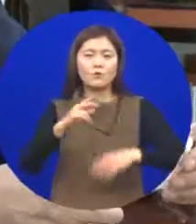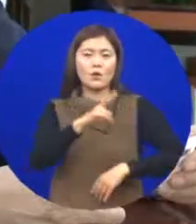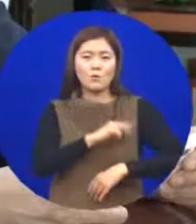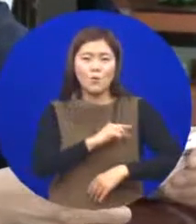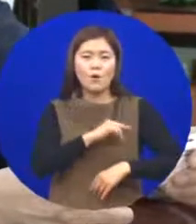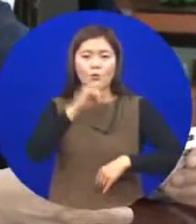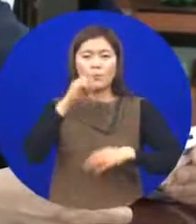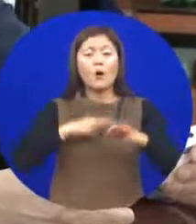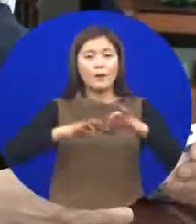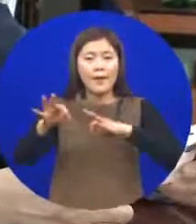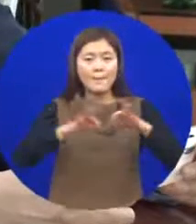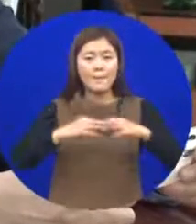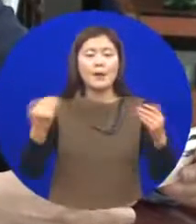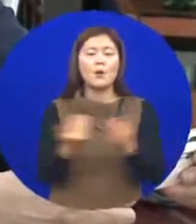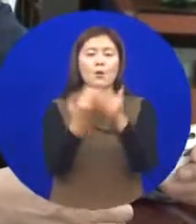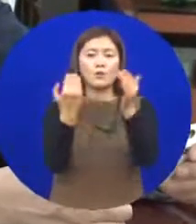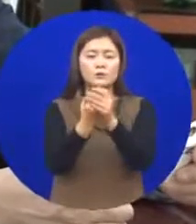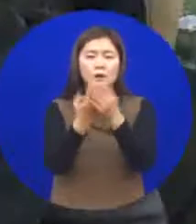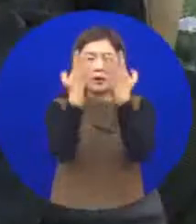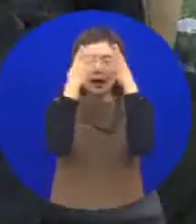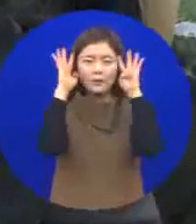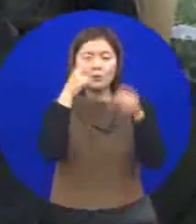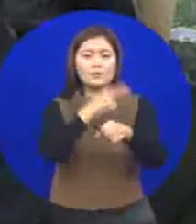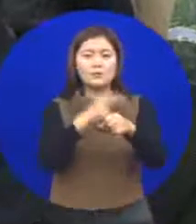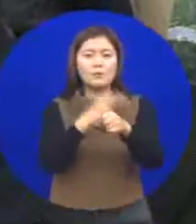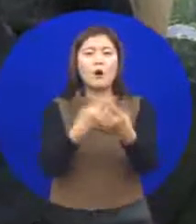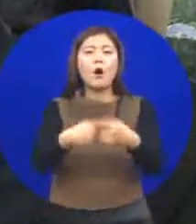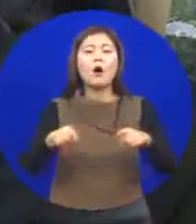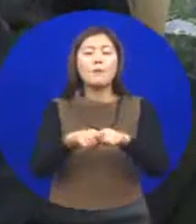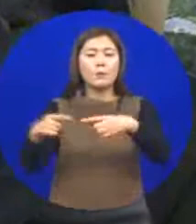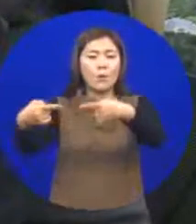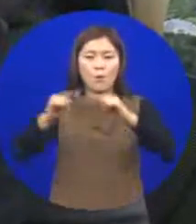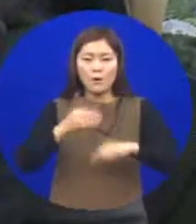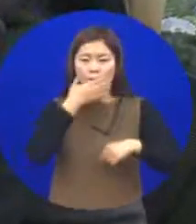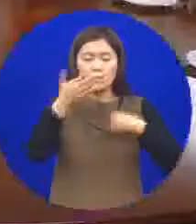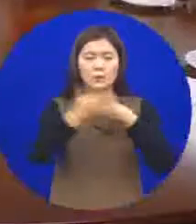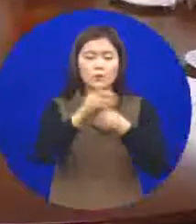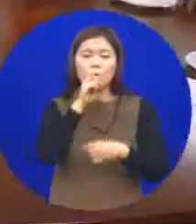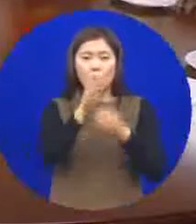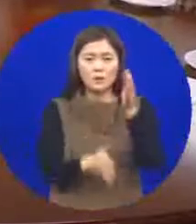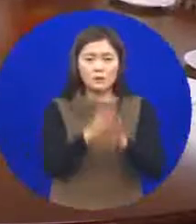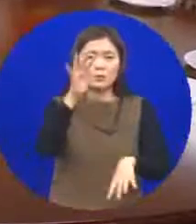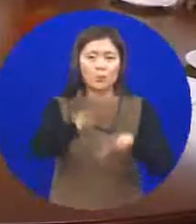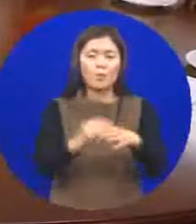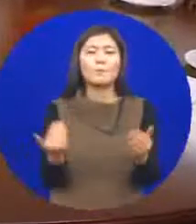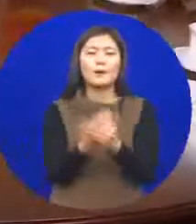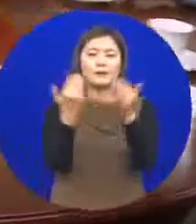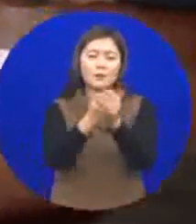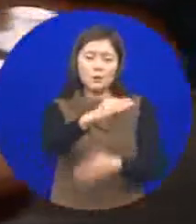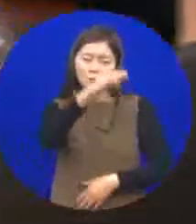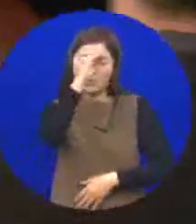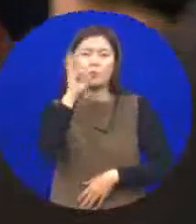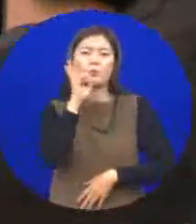국회의원과 호치민시 개발연구원장, 대학 교수 등으로 구성된 방문단은 도농 복합도시 용인시를 베트남 농업 발전을